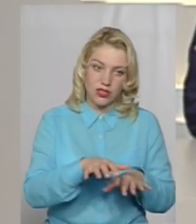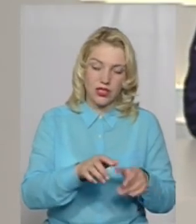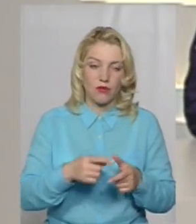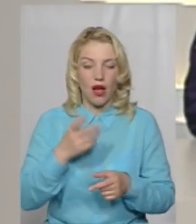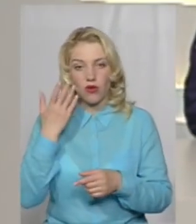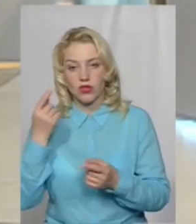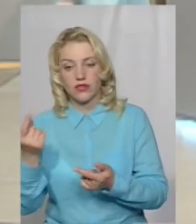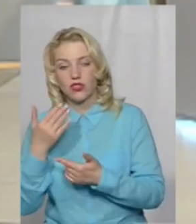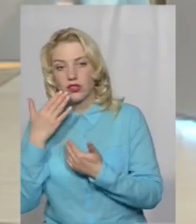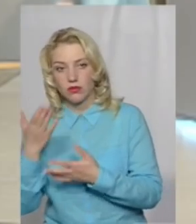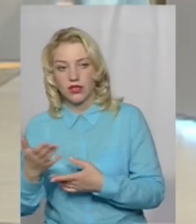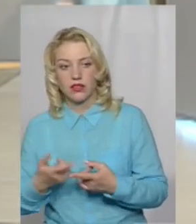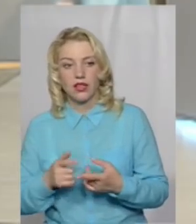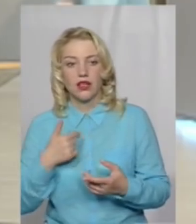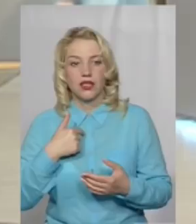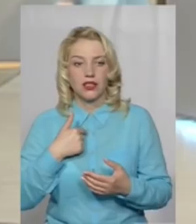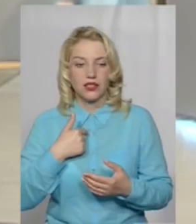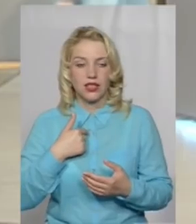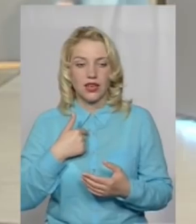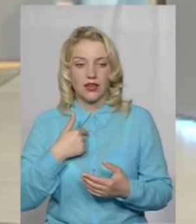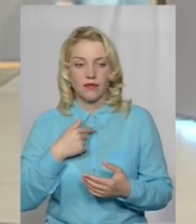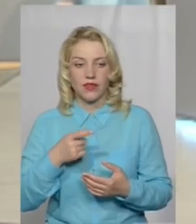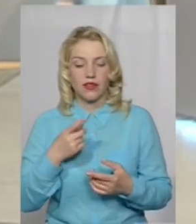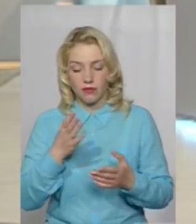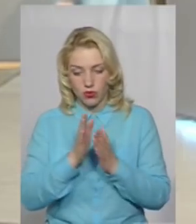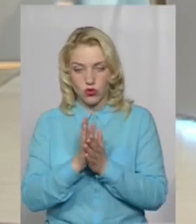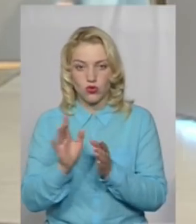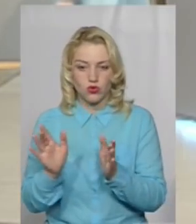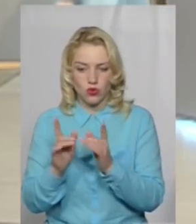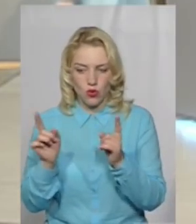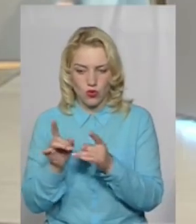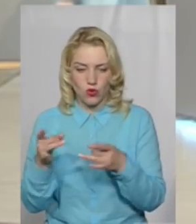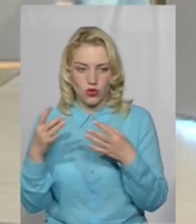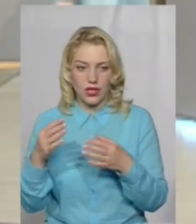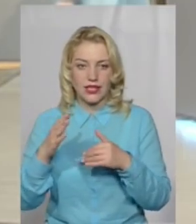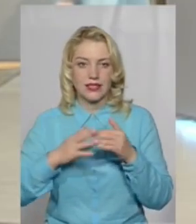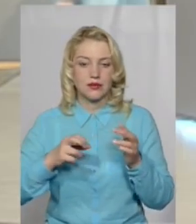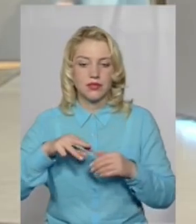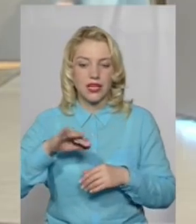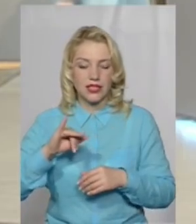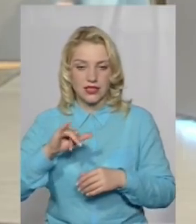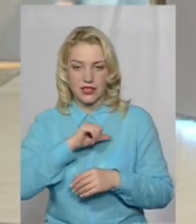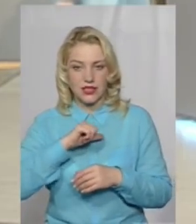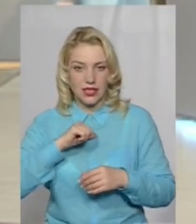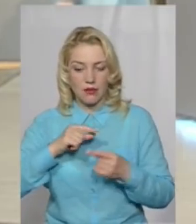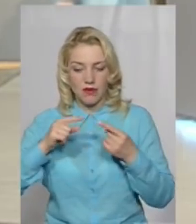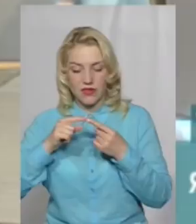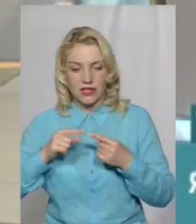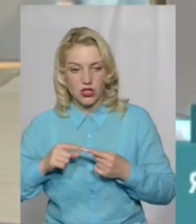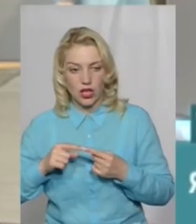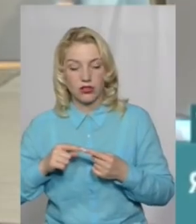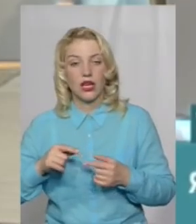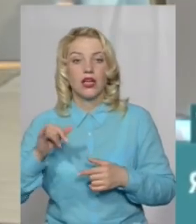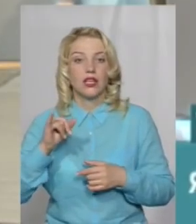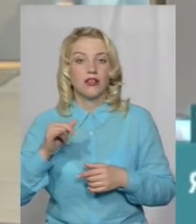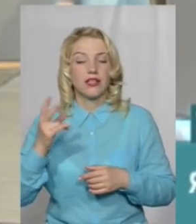Ну, розумієте, я довго виміг на цю тему. Коротко я вам скажу так. Спеціалісти визначають, так? От, перш